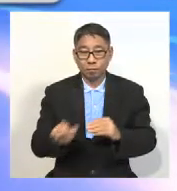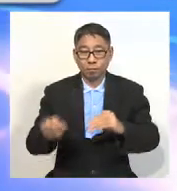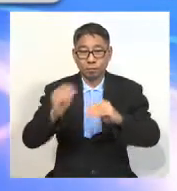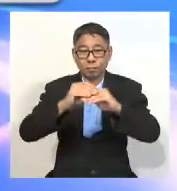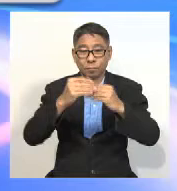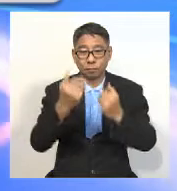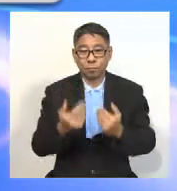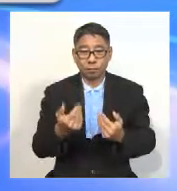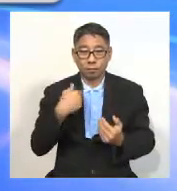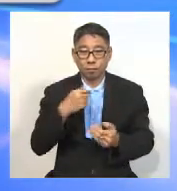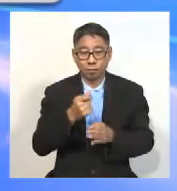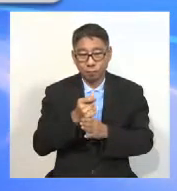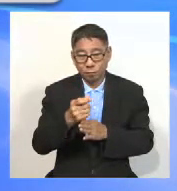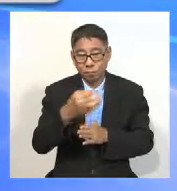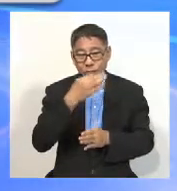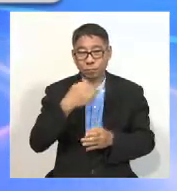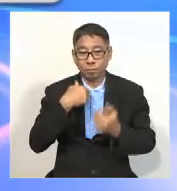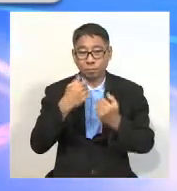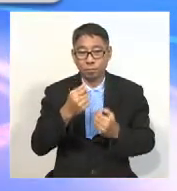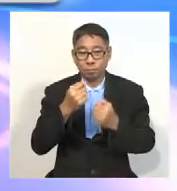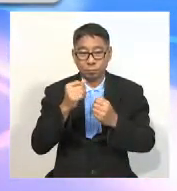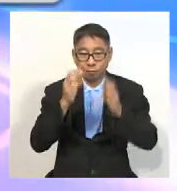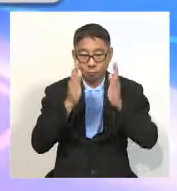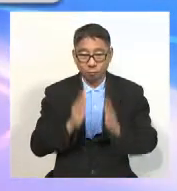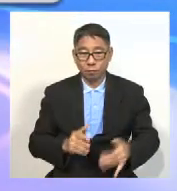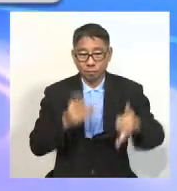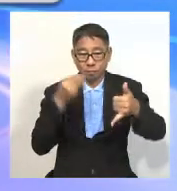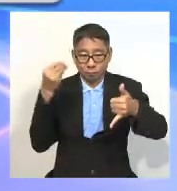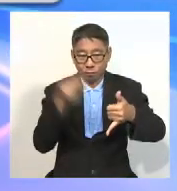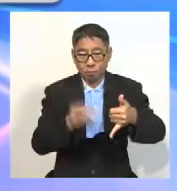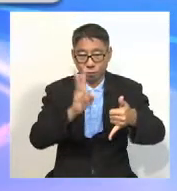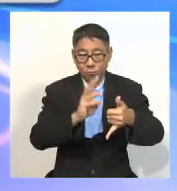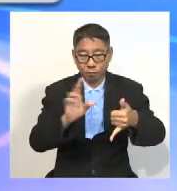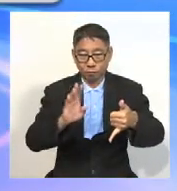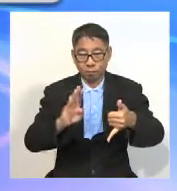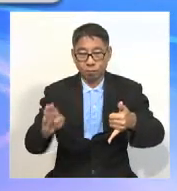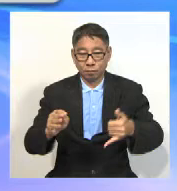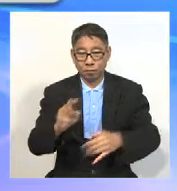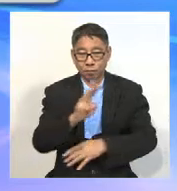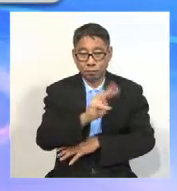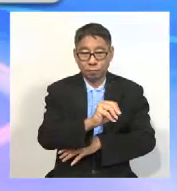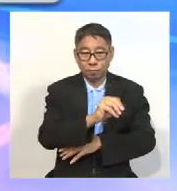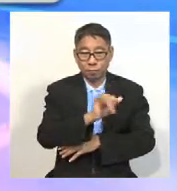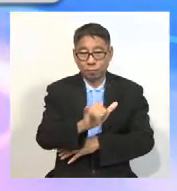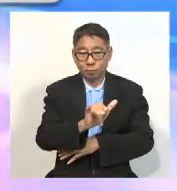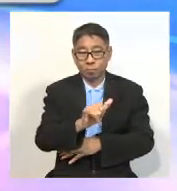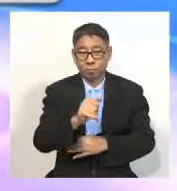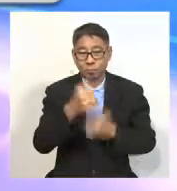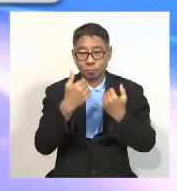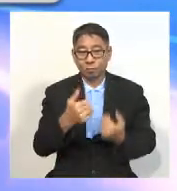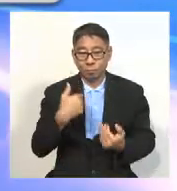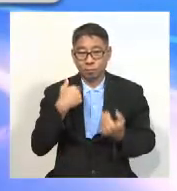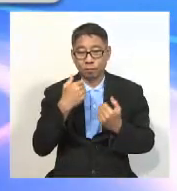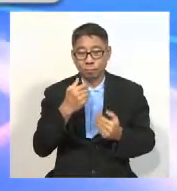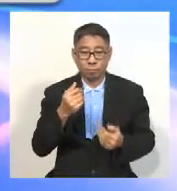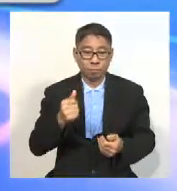ก็เลยมีการปรับเพิ่มค่าครองชีพรายเดือนให้อีกคนละ600บาทโดยระดับมัธยมศึกษาตอนปลายสายส